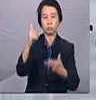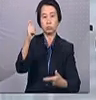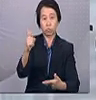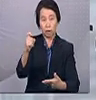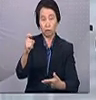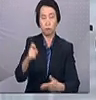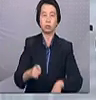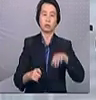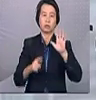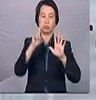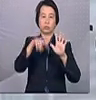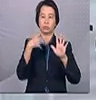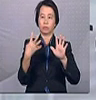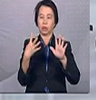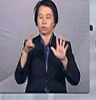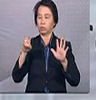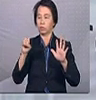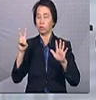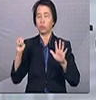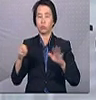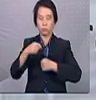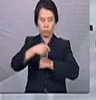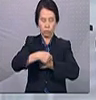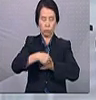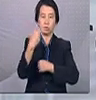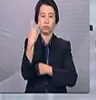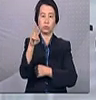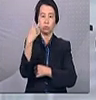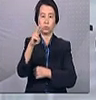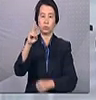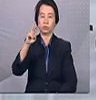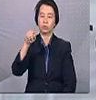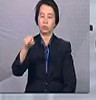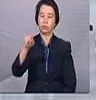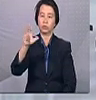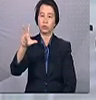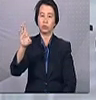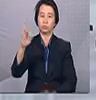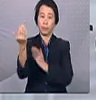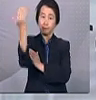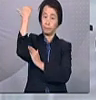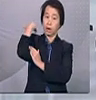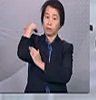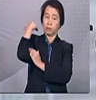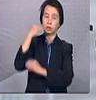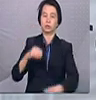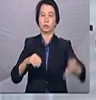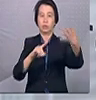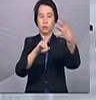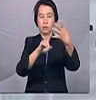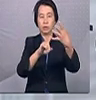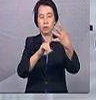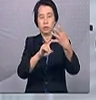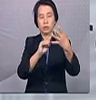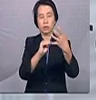pada 5 April 2020 jam 12.39 pagi. Kes kematian